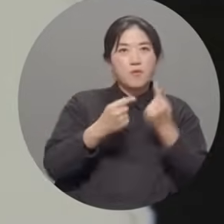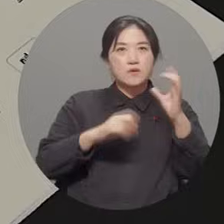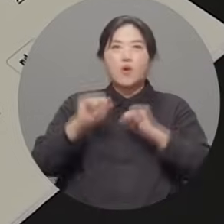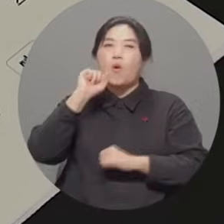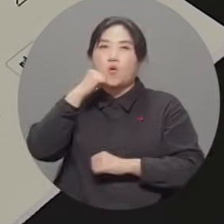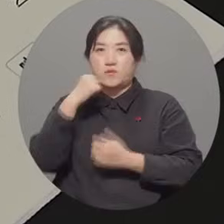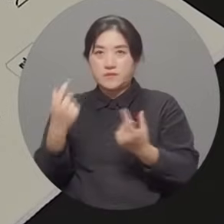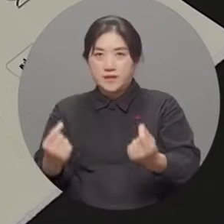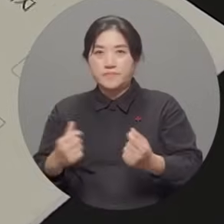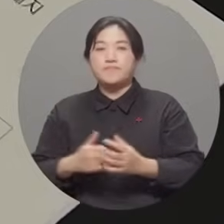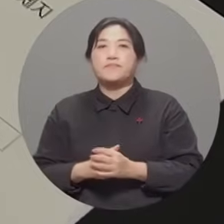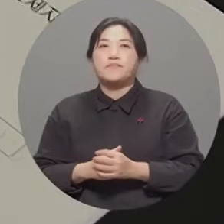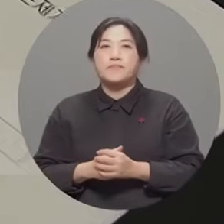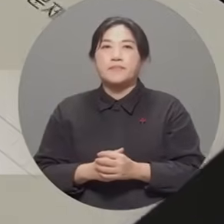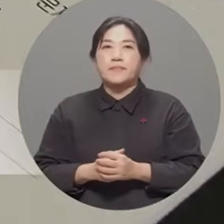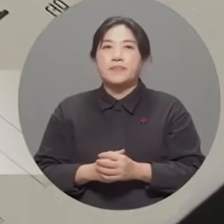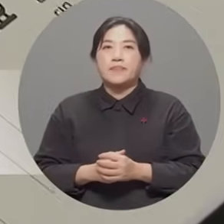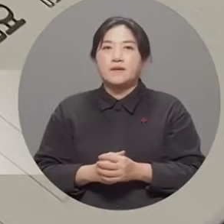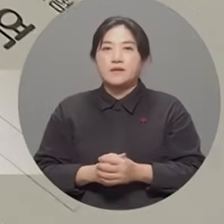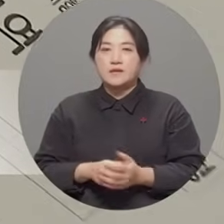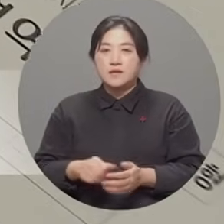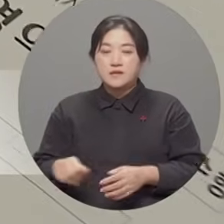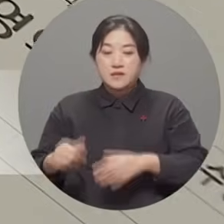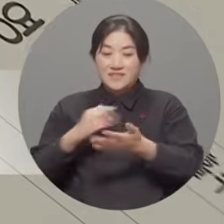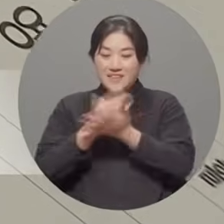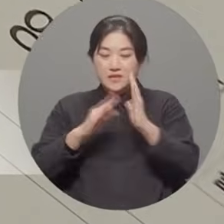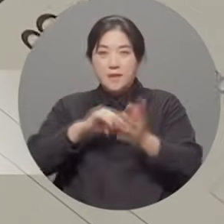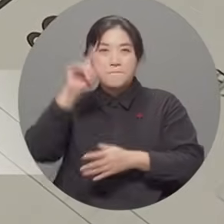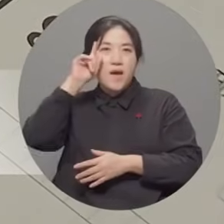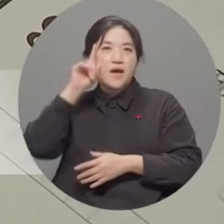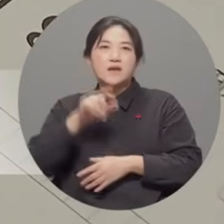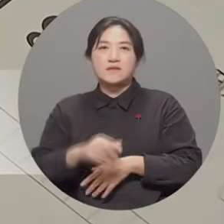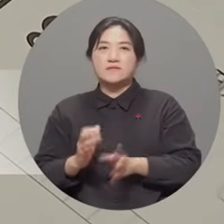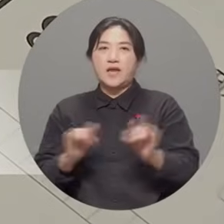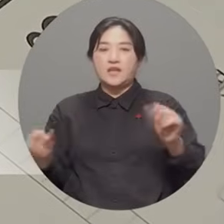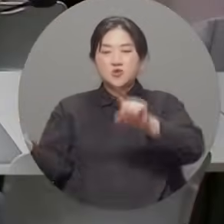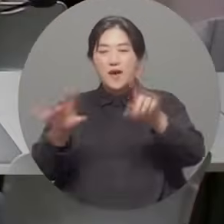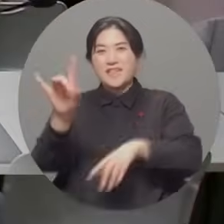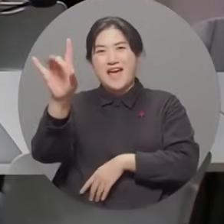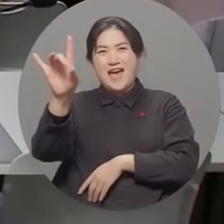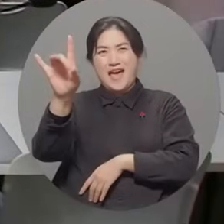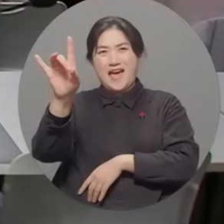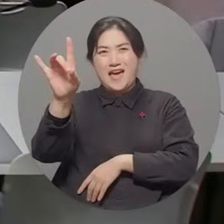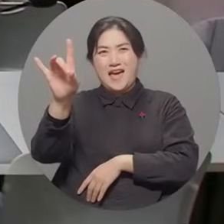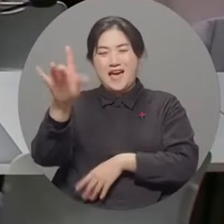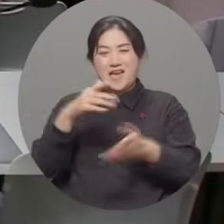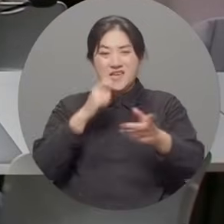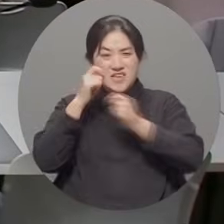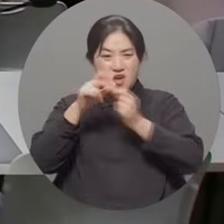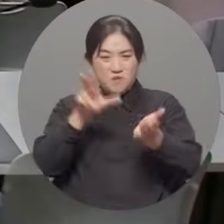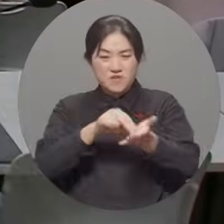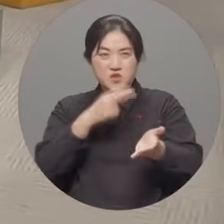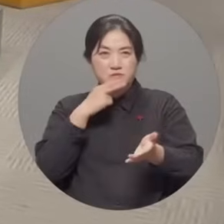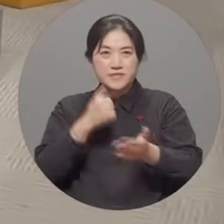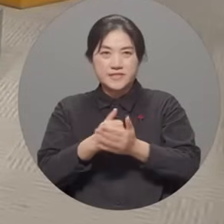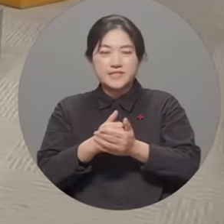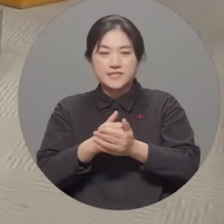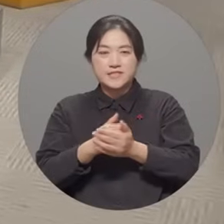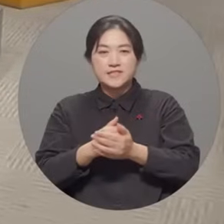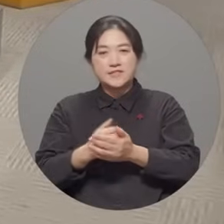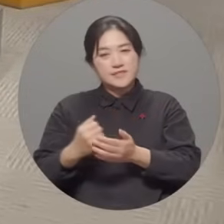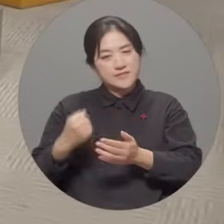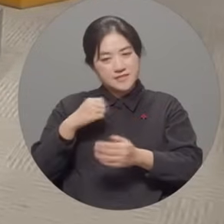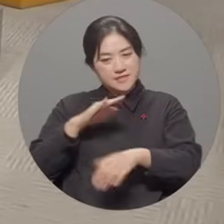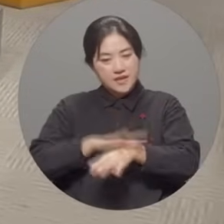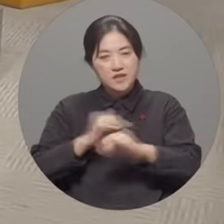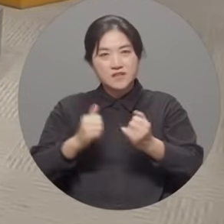됩니다. 만점자는 전국에서 단 한 명. 정부는 킬러 문항 없이 상위권 변별력을 확보했다고